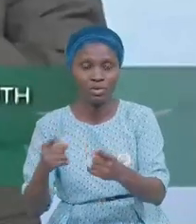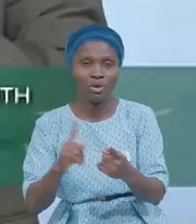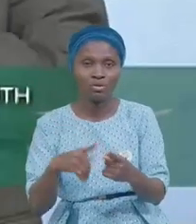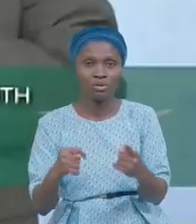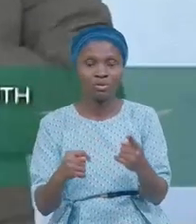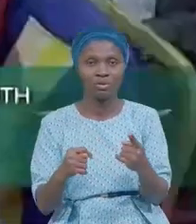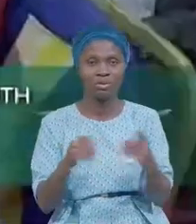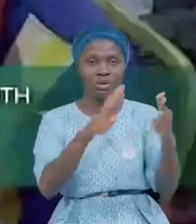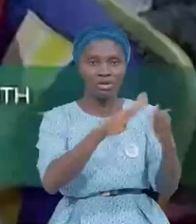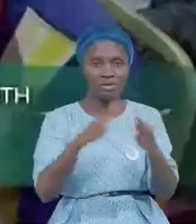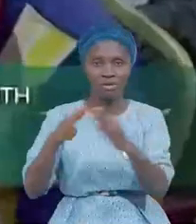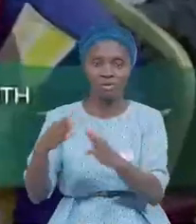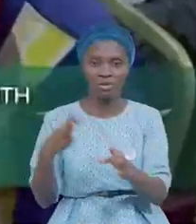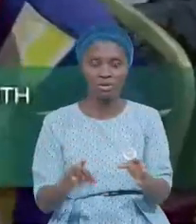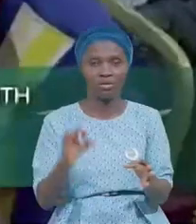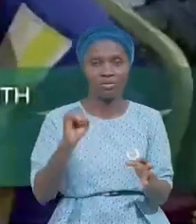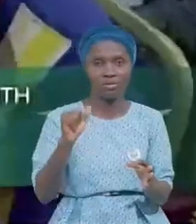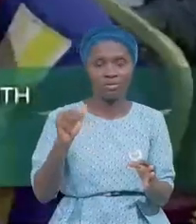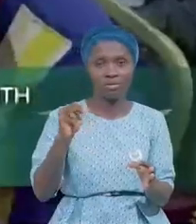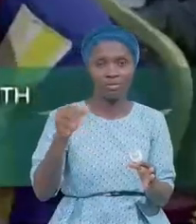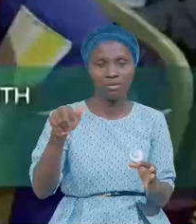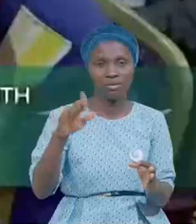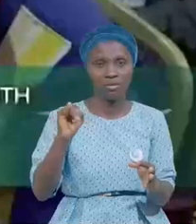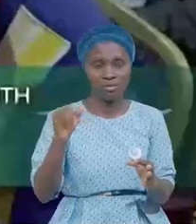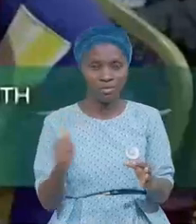il prêcha le Christ.